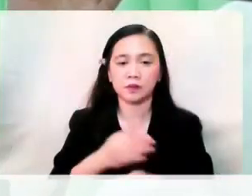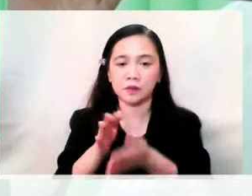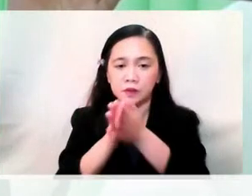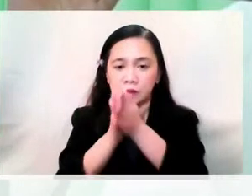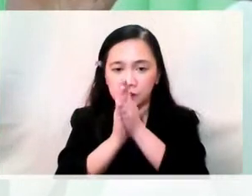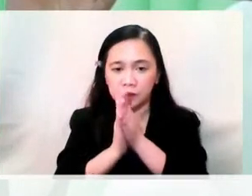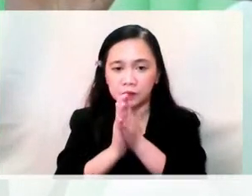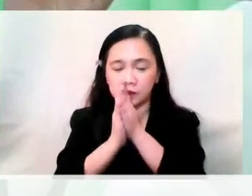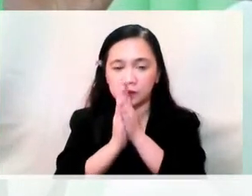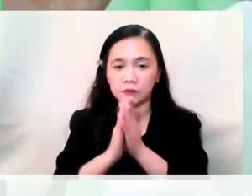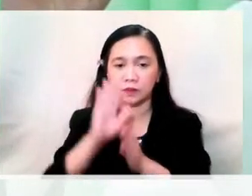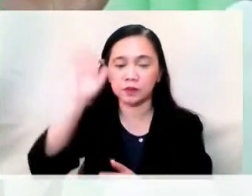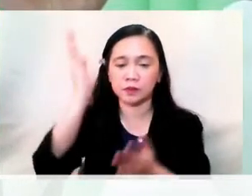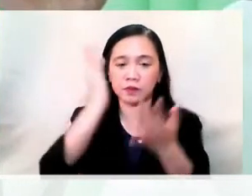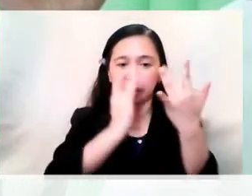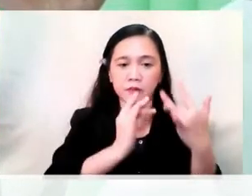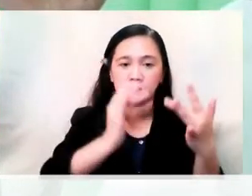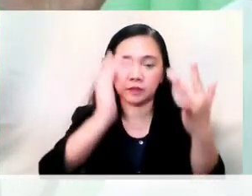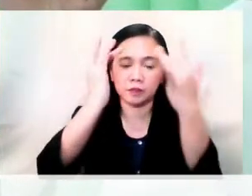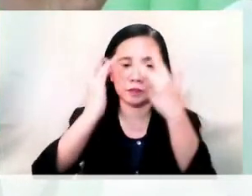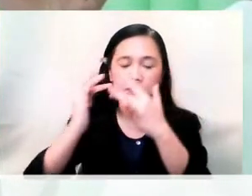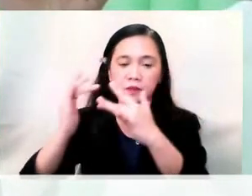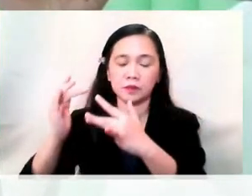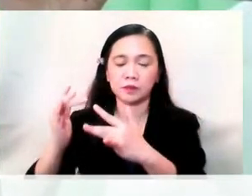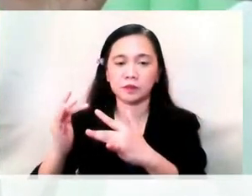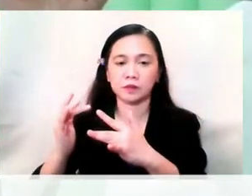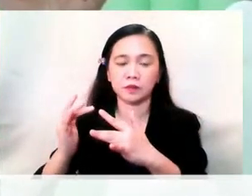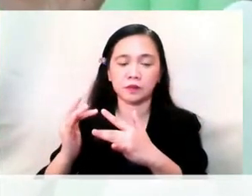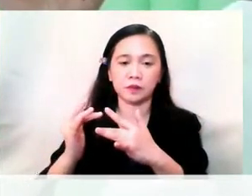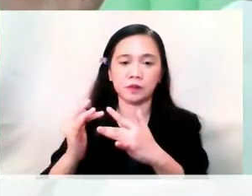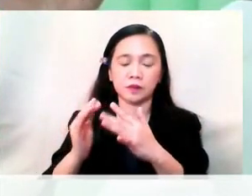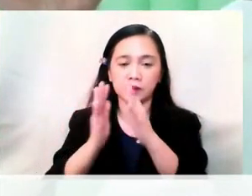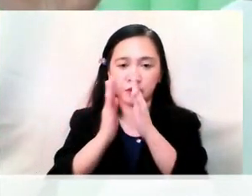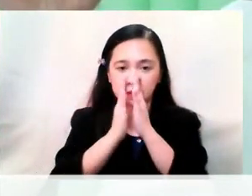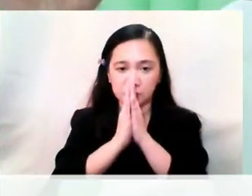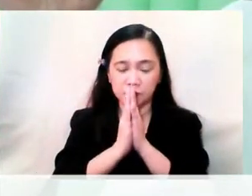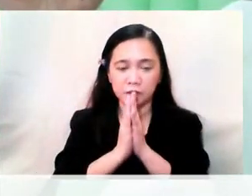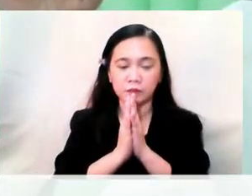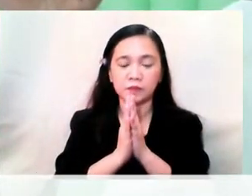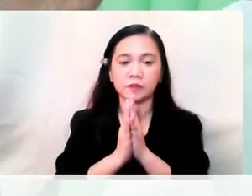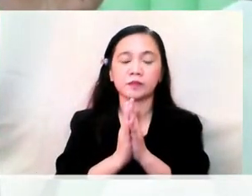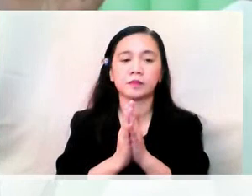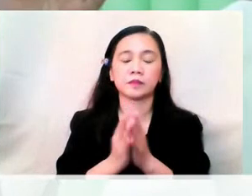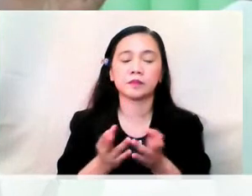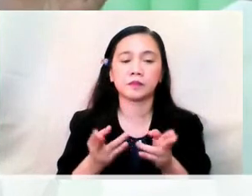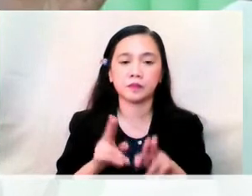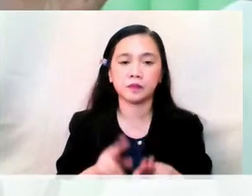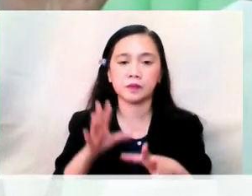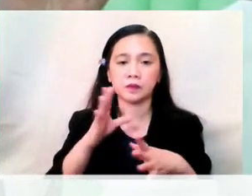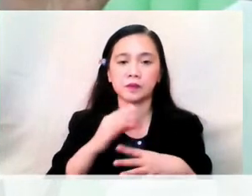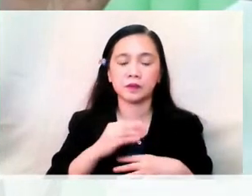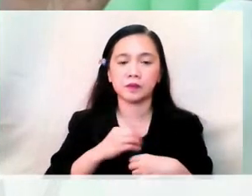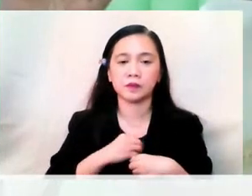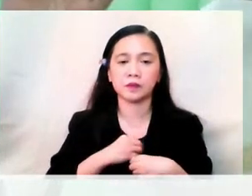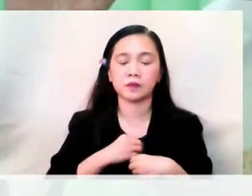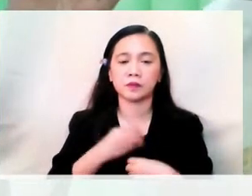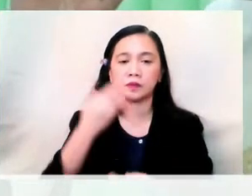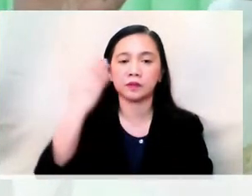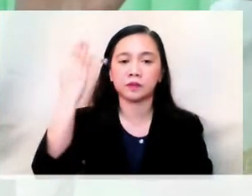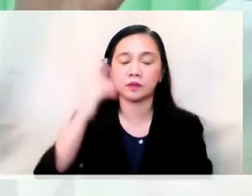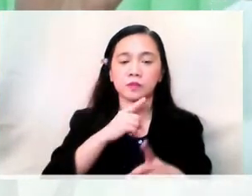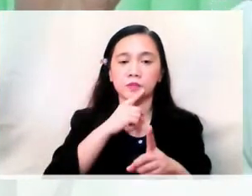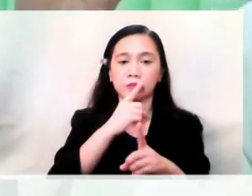habag upang ang aming taimtim na ginanap ay maging pagtanggap namin sa tiyak mong